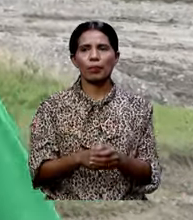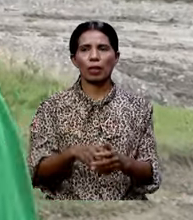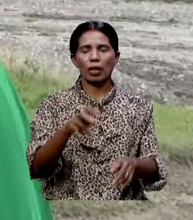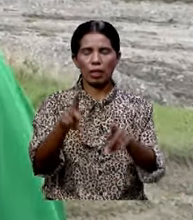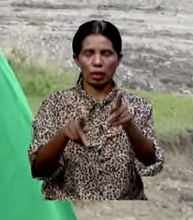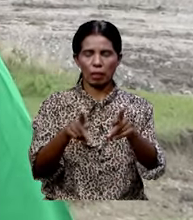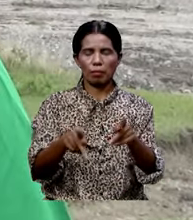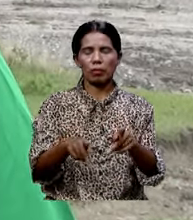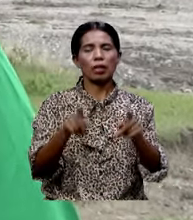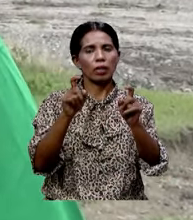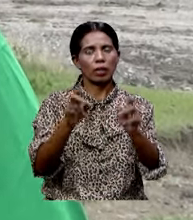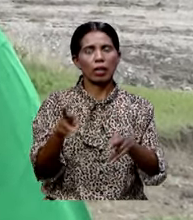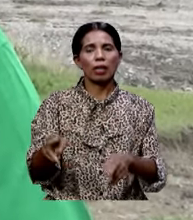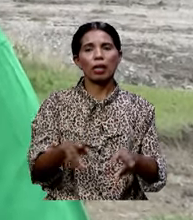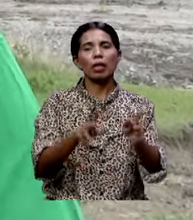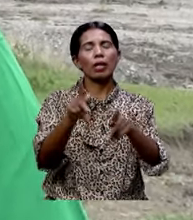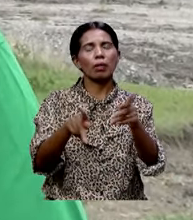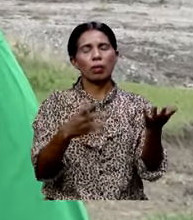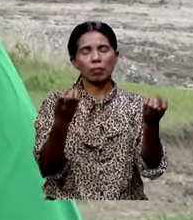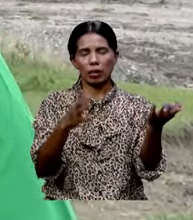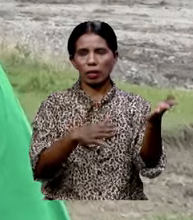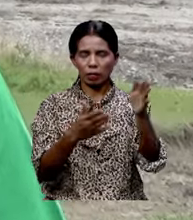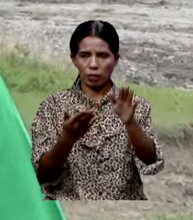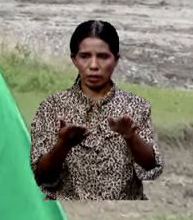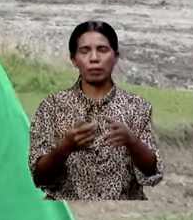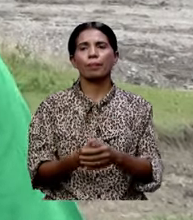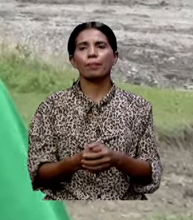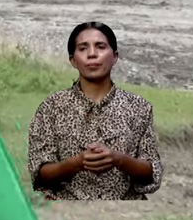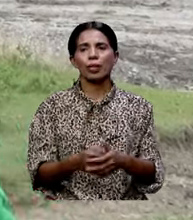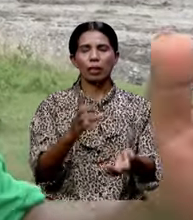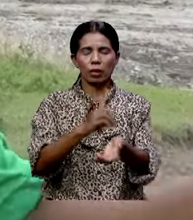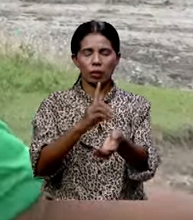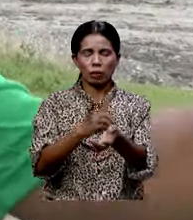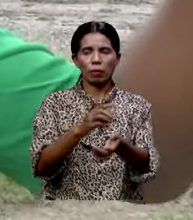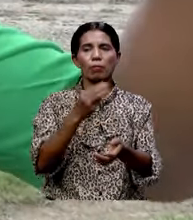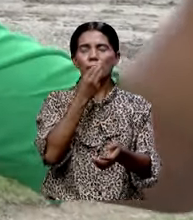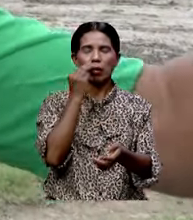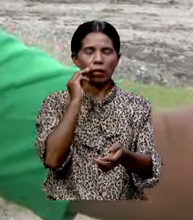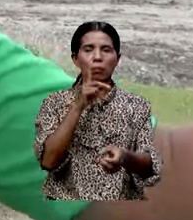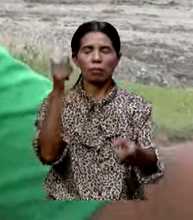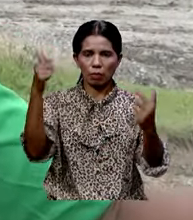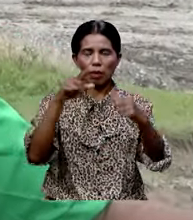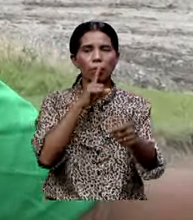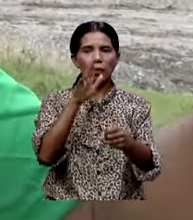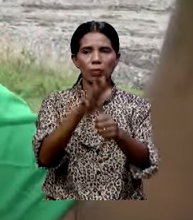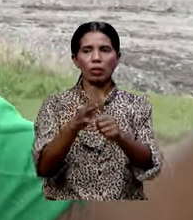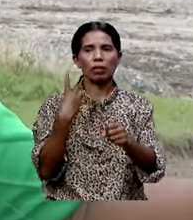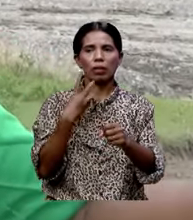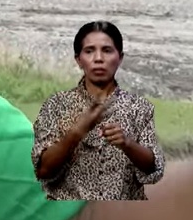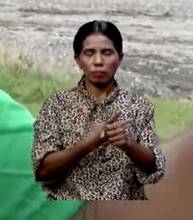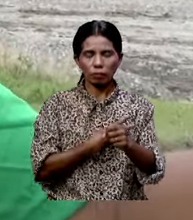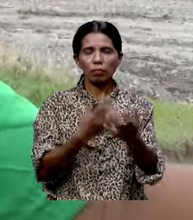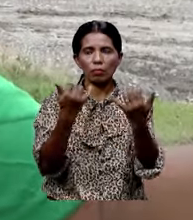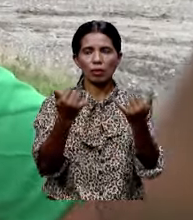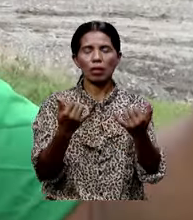que belori ne primeiro ministro Dr. Maria Alcatiri mai promete de angkata ita maksai duni mota mas